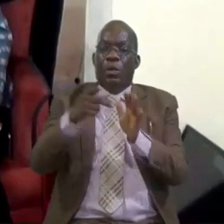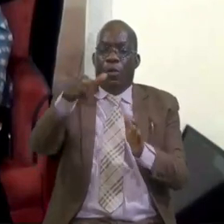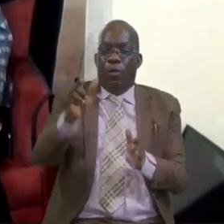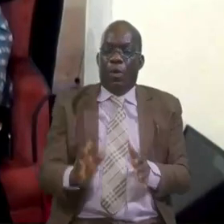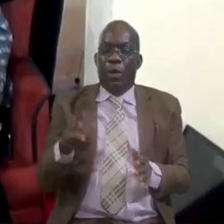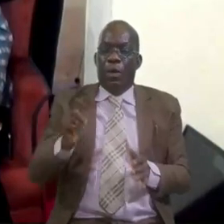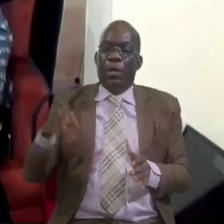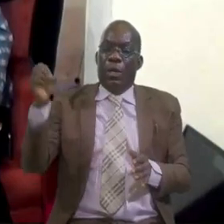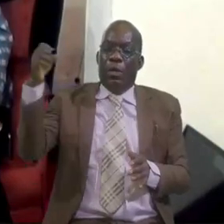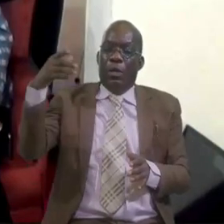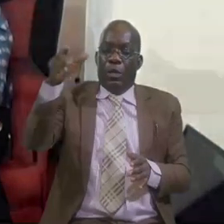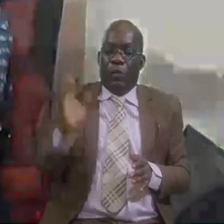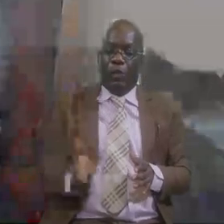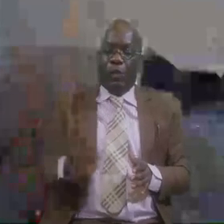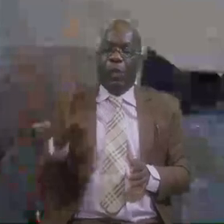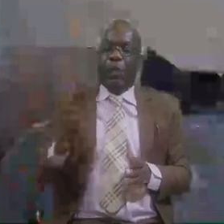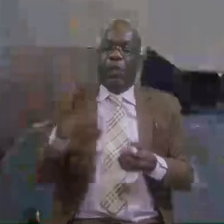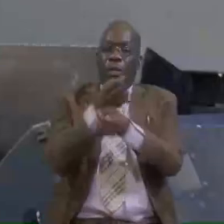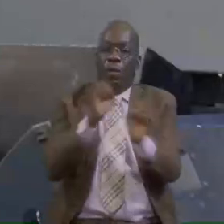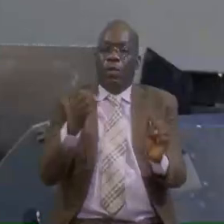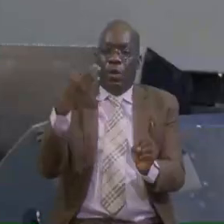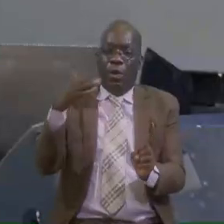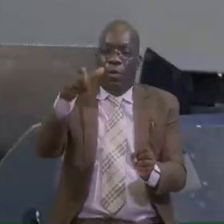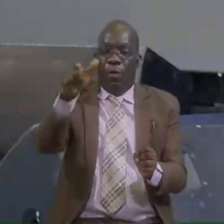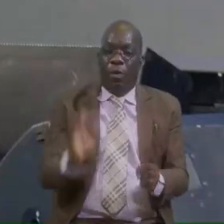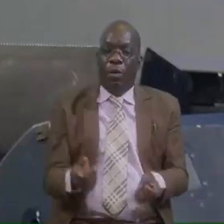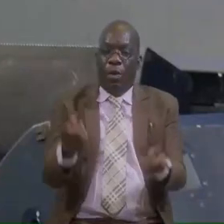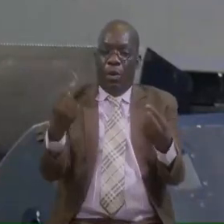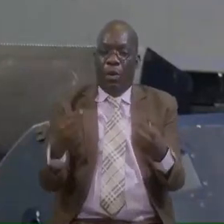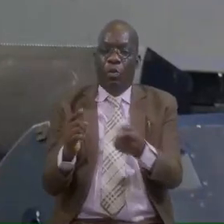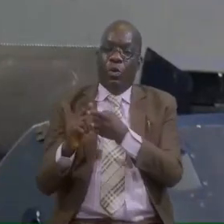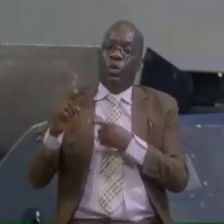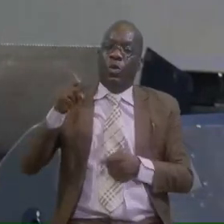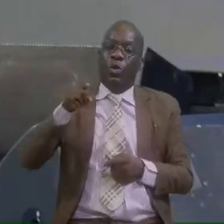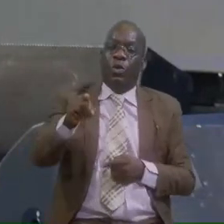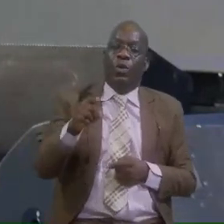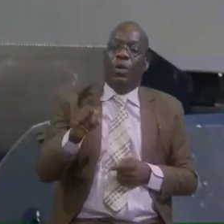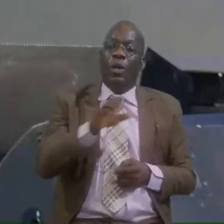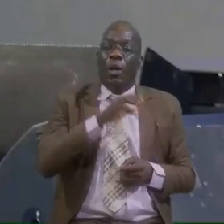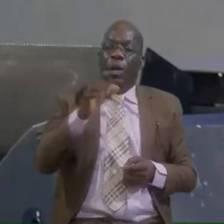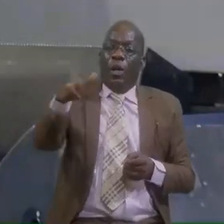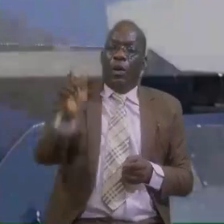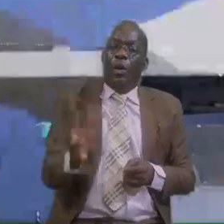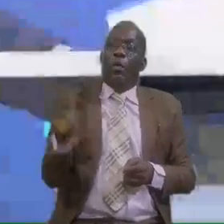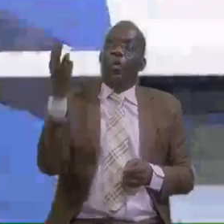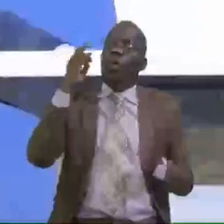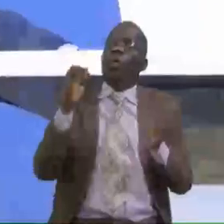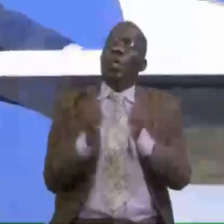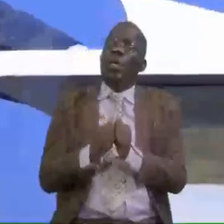Dieu, le salut du Seigneur qui te parvient. Dieu était en Christ,